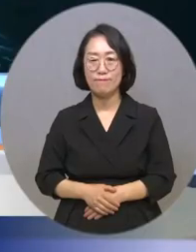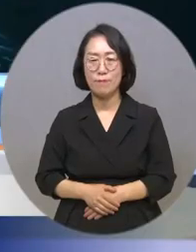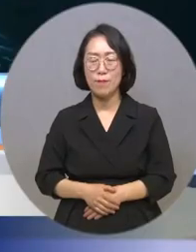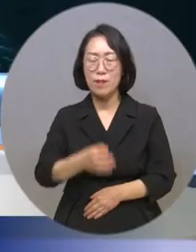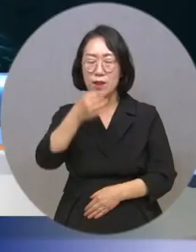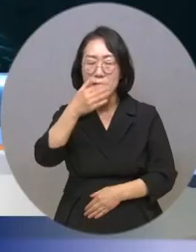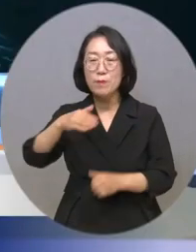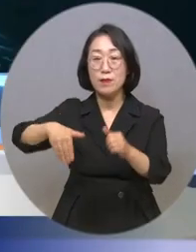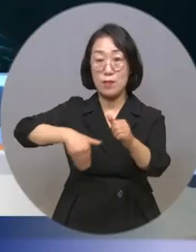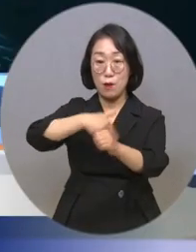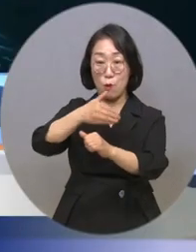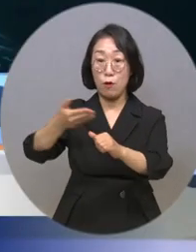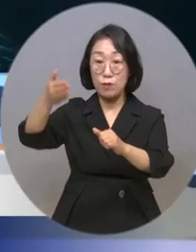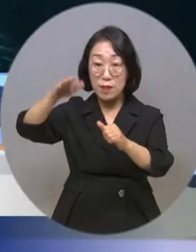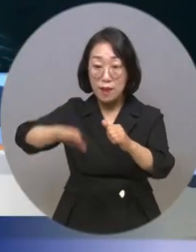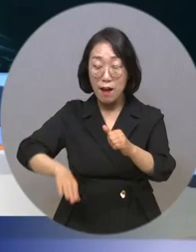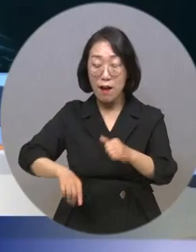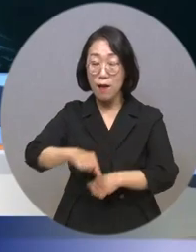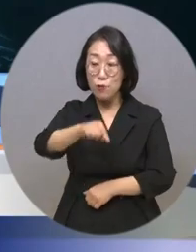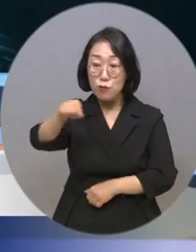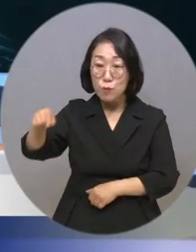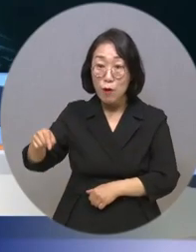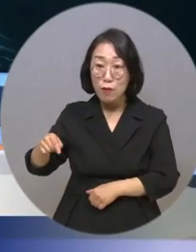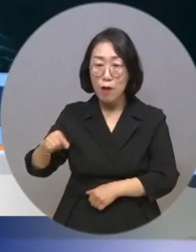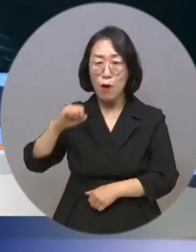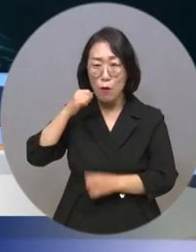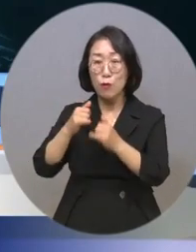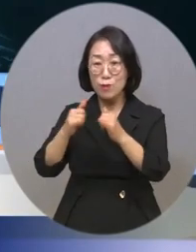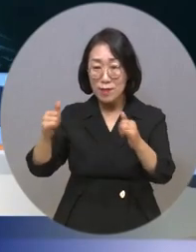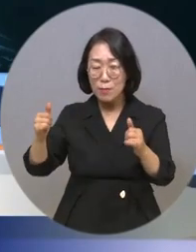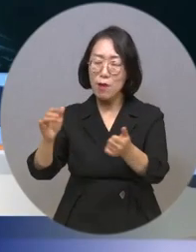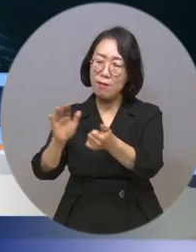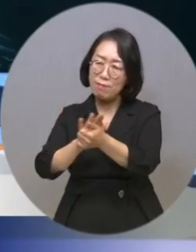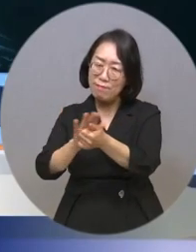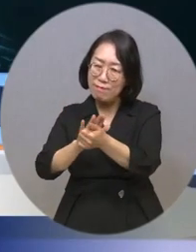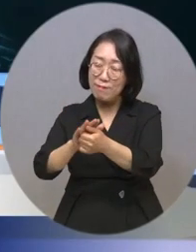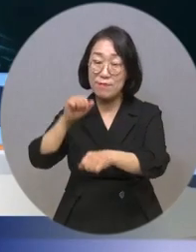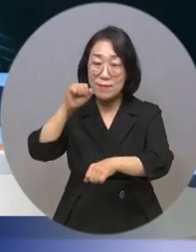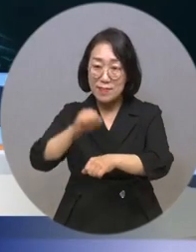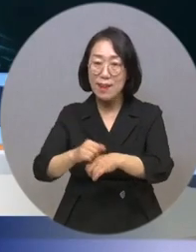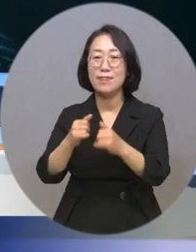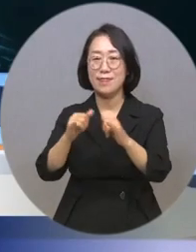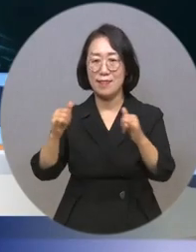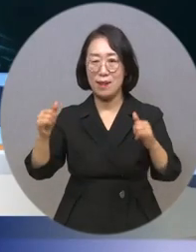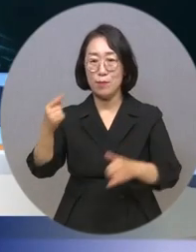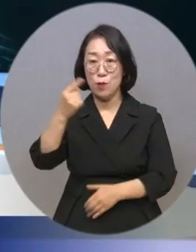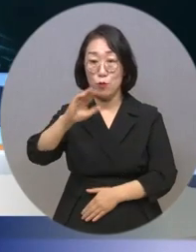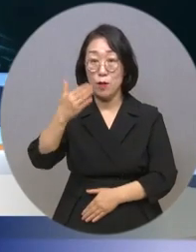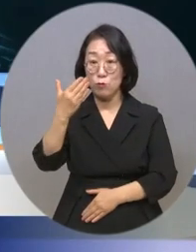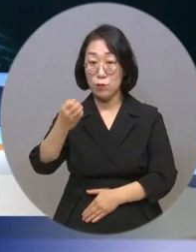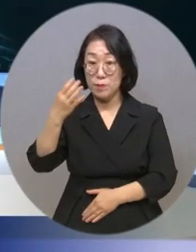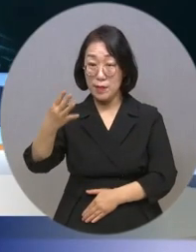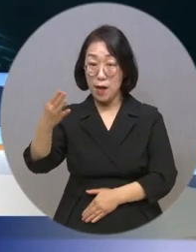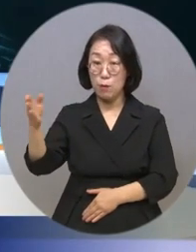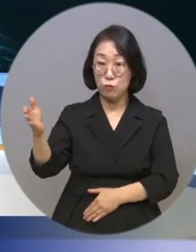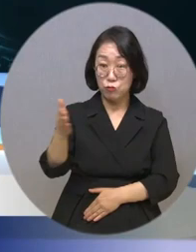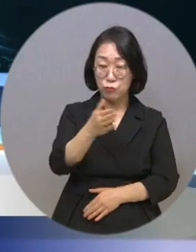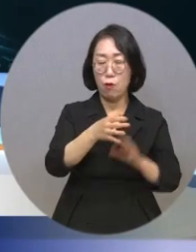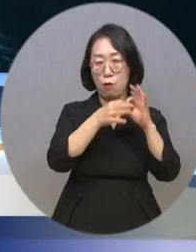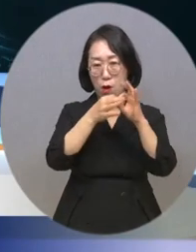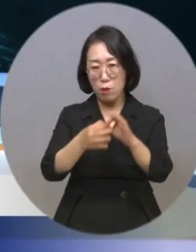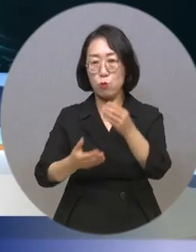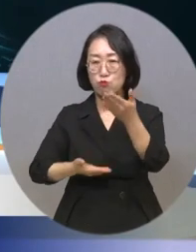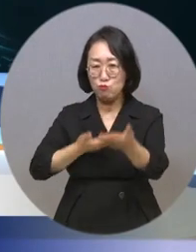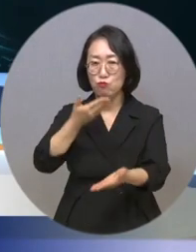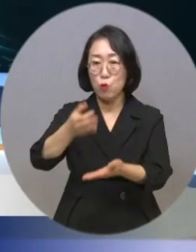힘든 여건 속에서도 주변의 어려운 이웃을 위해 온정을 전하는 이들이 있습니다. 1994년부터 계속되어 온